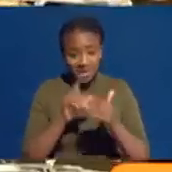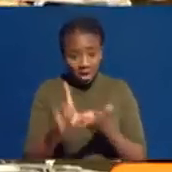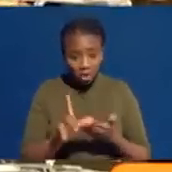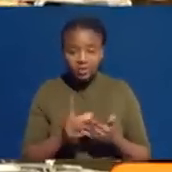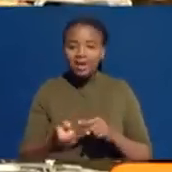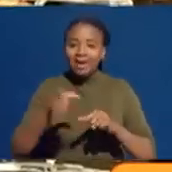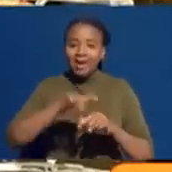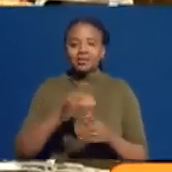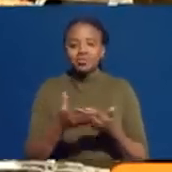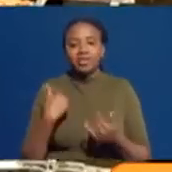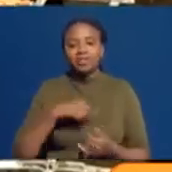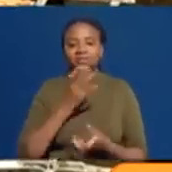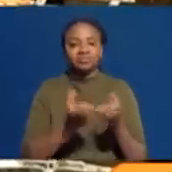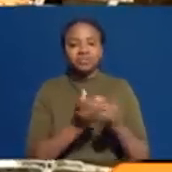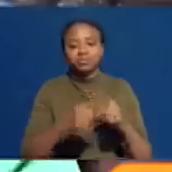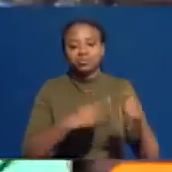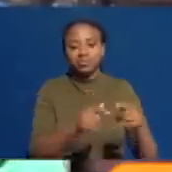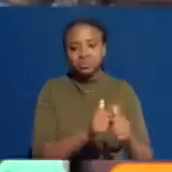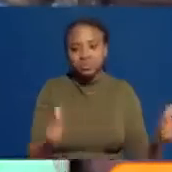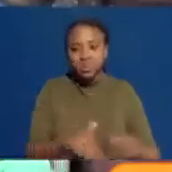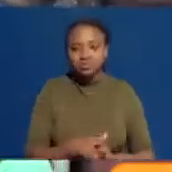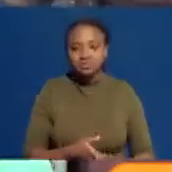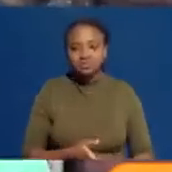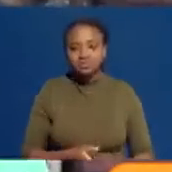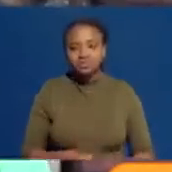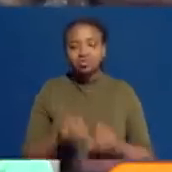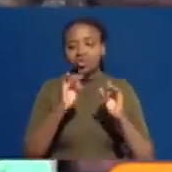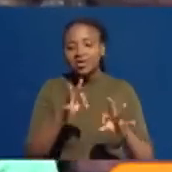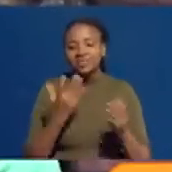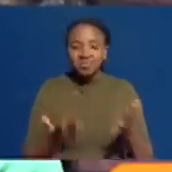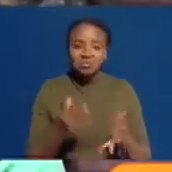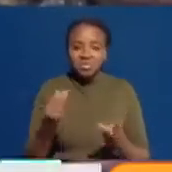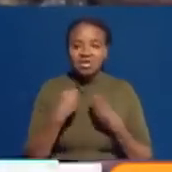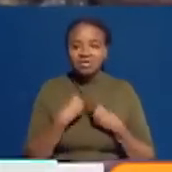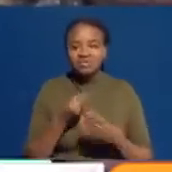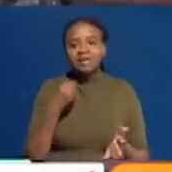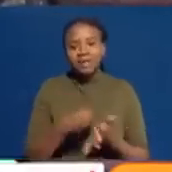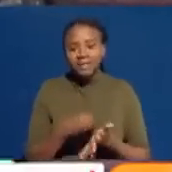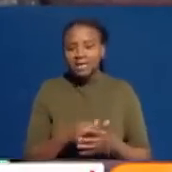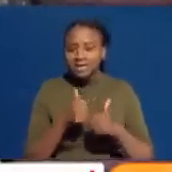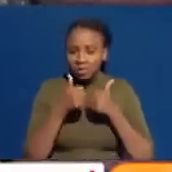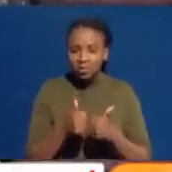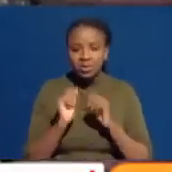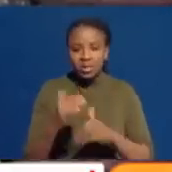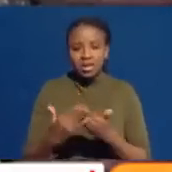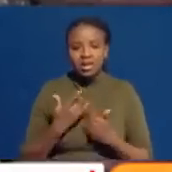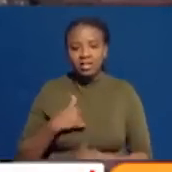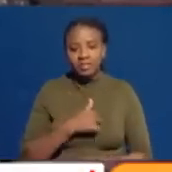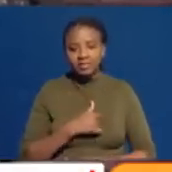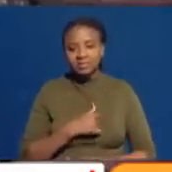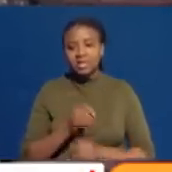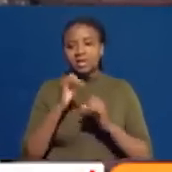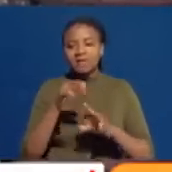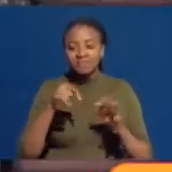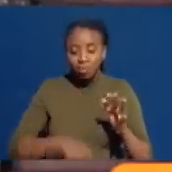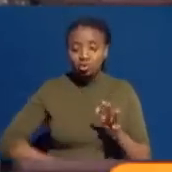ili kuwawezesha kuendeleza kazi zao. At least wangekuwa natupea pesa, at least inasaidia mtu kidogo. Kama ni